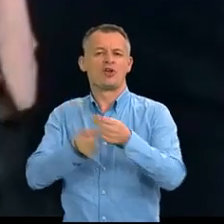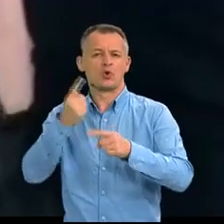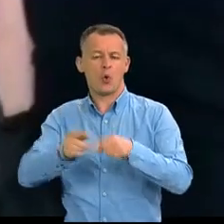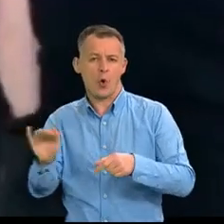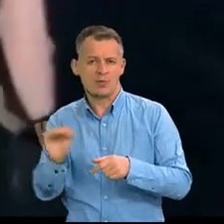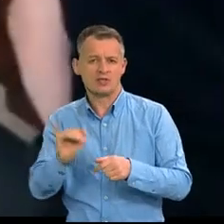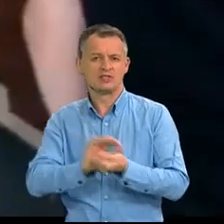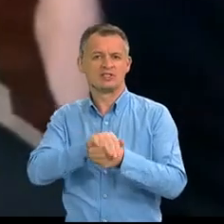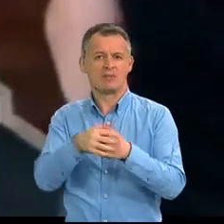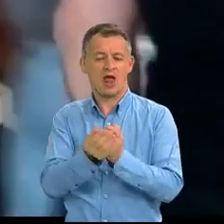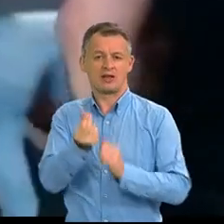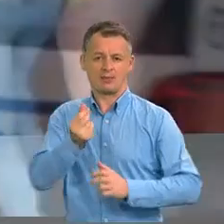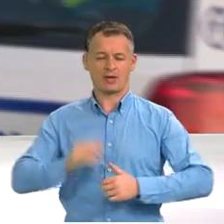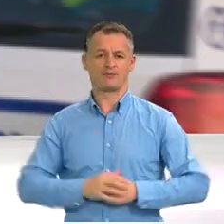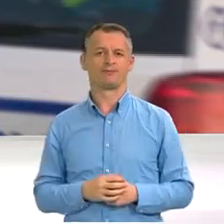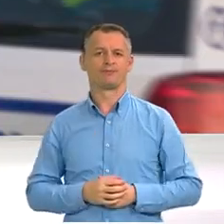de bani.